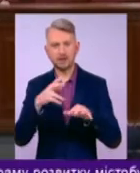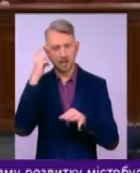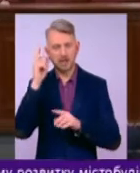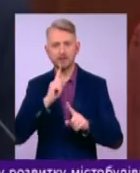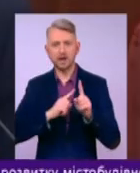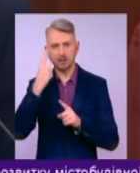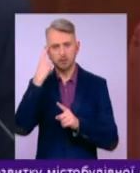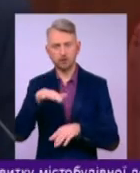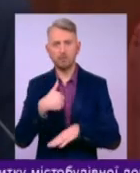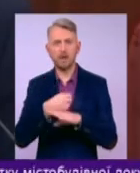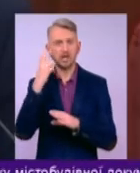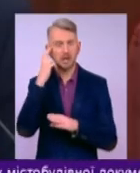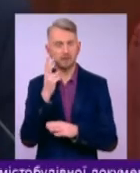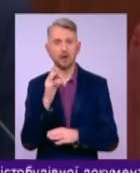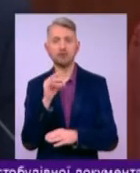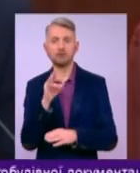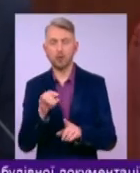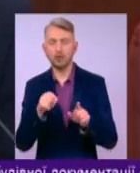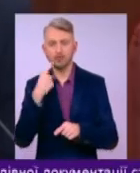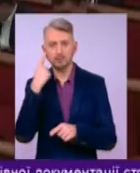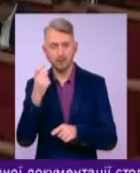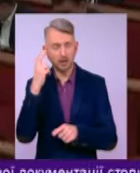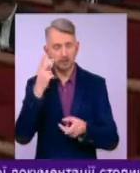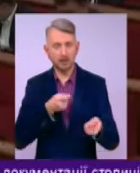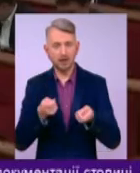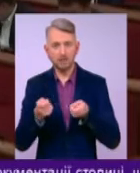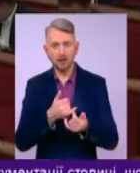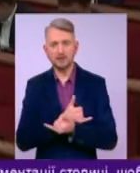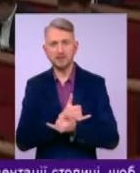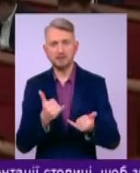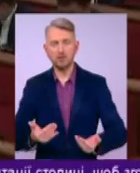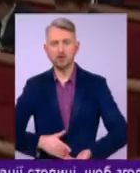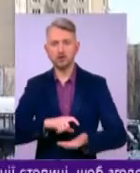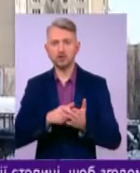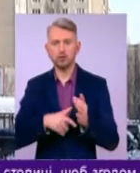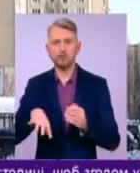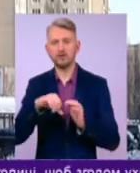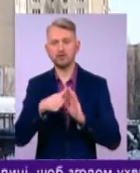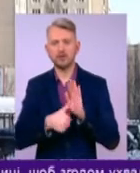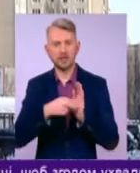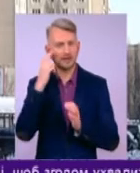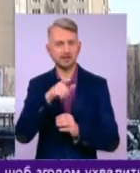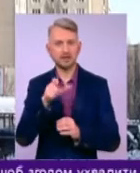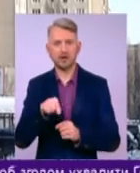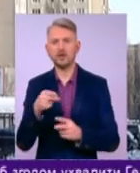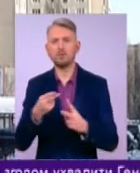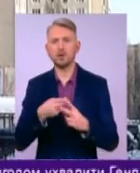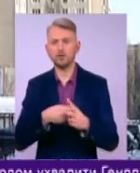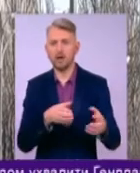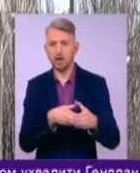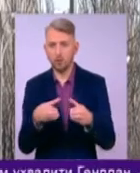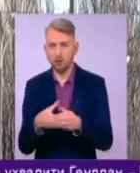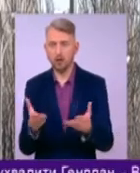Києва. Віталій Кличко також поінформував, що столична влада забезпечила житлом усіх 16 киян цих пільгових категорій,